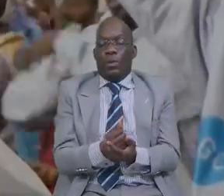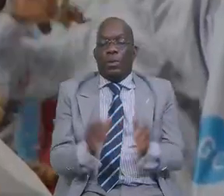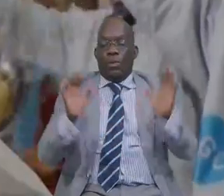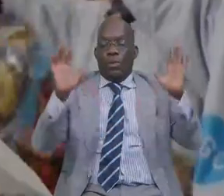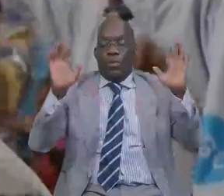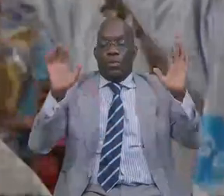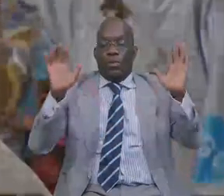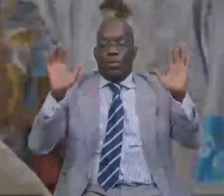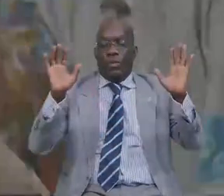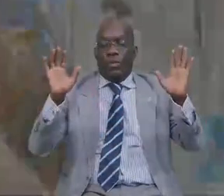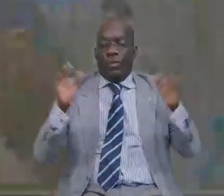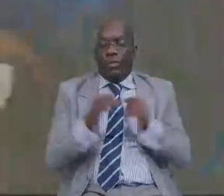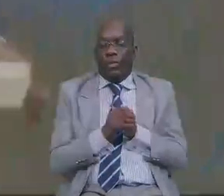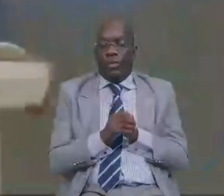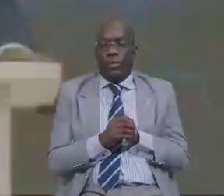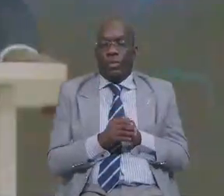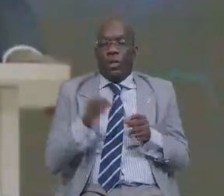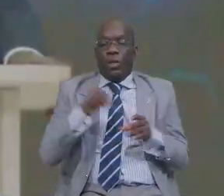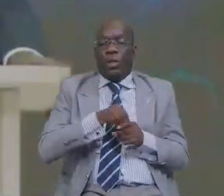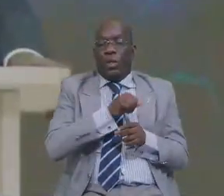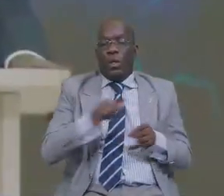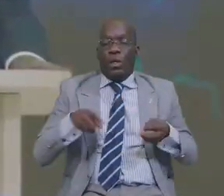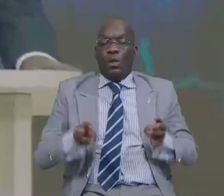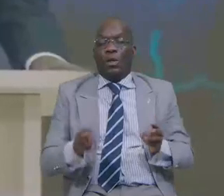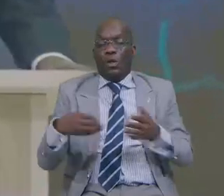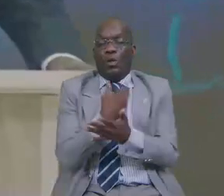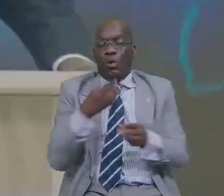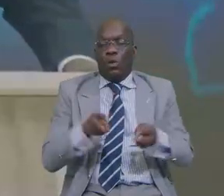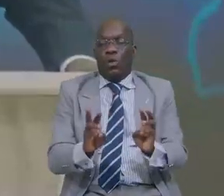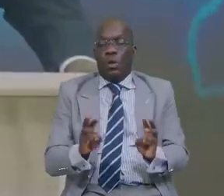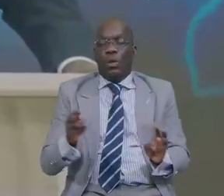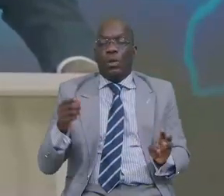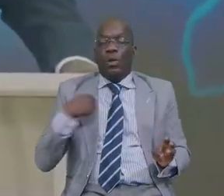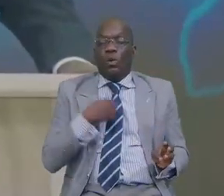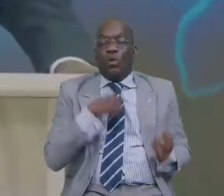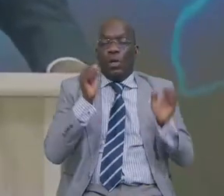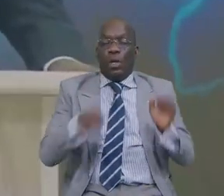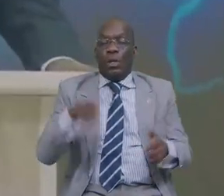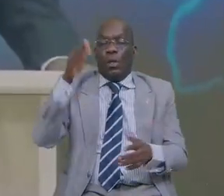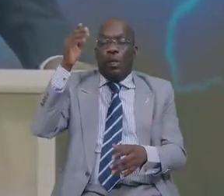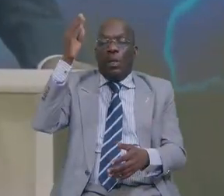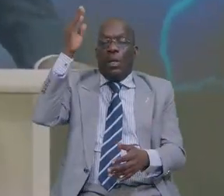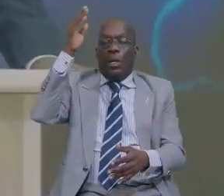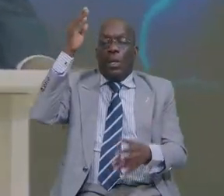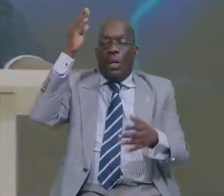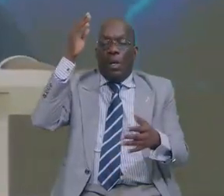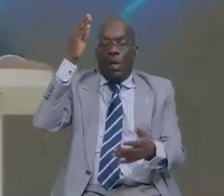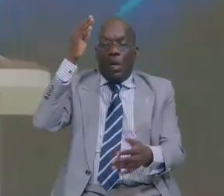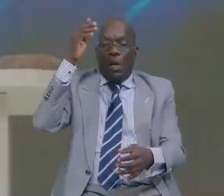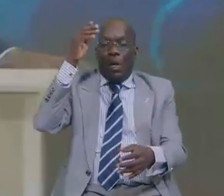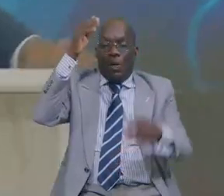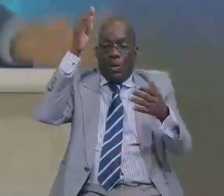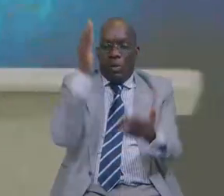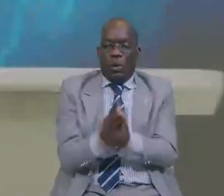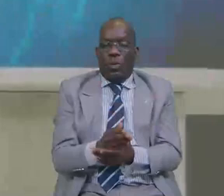Lève cette main d'une nouvelle manière, avec une attente, quelque